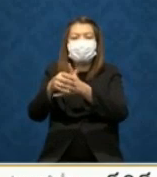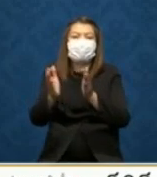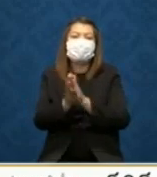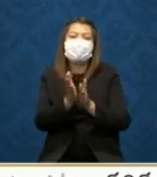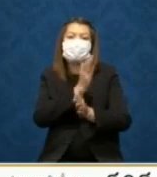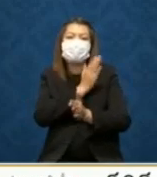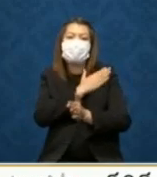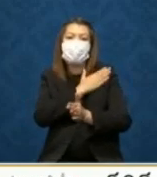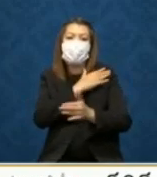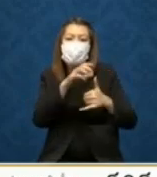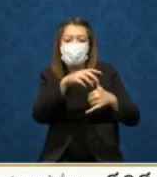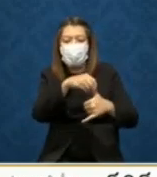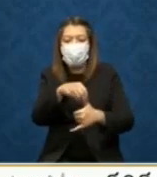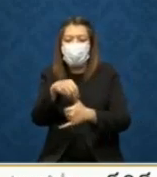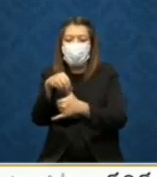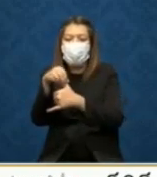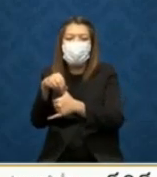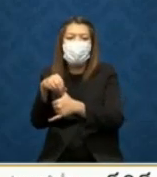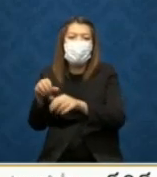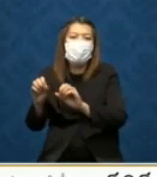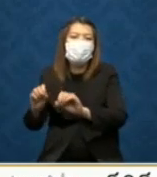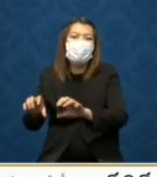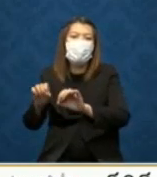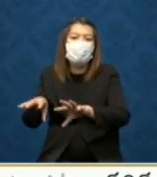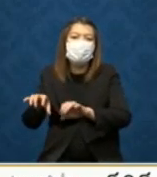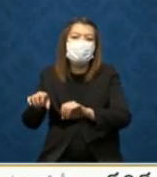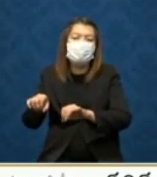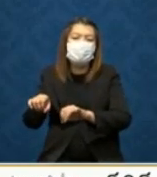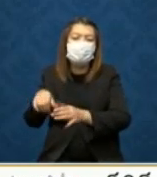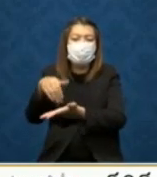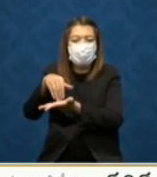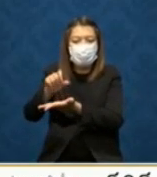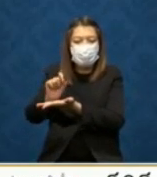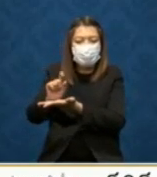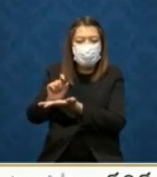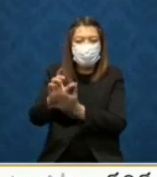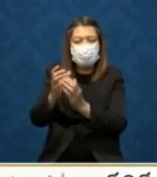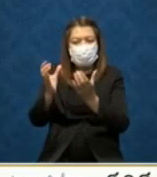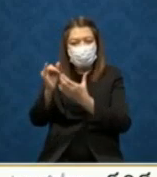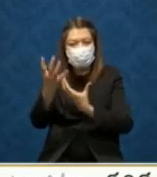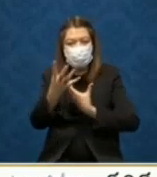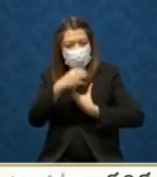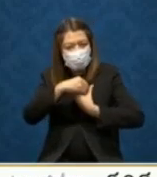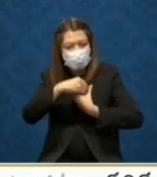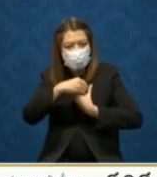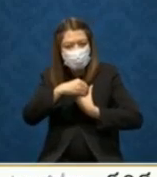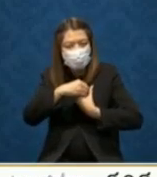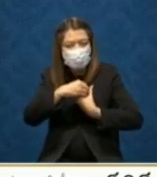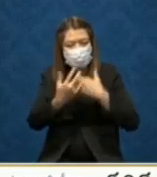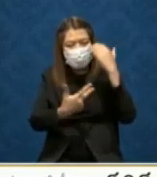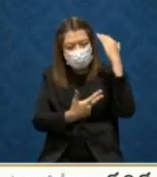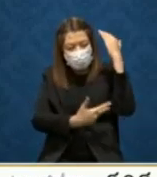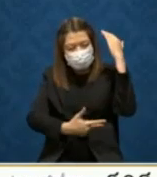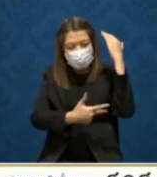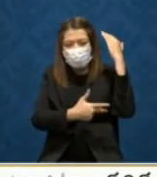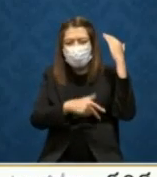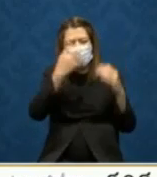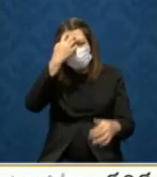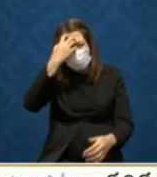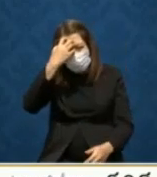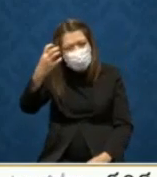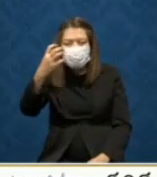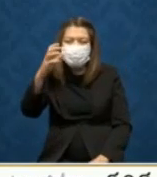สอนในโรงเรียนตาริกาที่เขาเรียกมูซอบ้างท่านถามว่าเหมาะสมมั้ยไม่ใช่คน 3จังหวัดโกรธนะครับที่ทำ